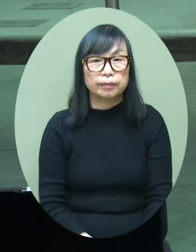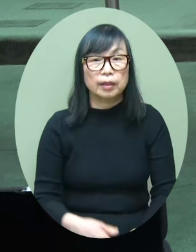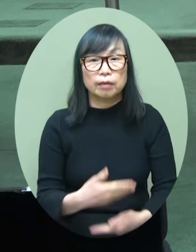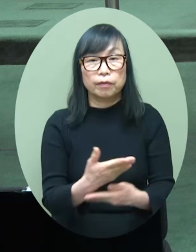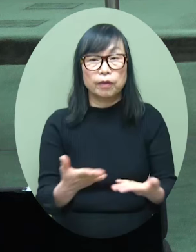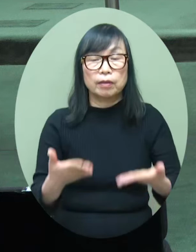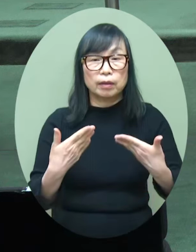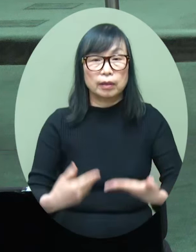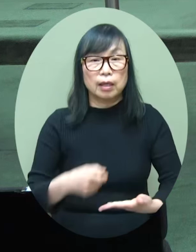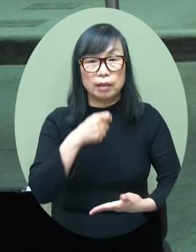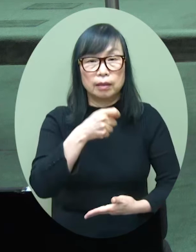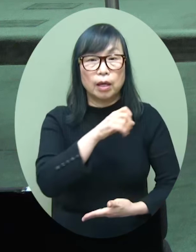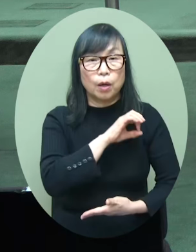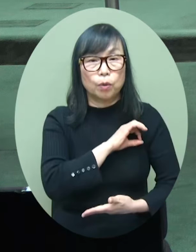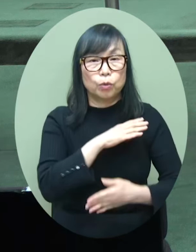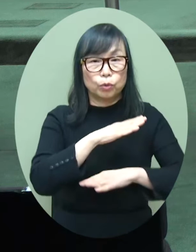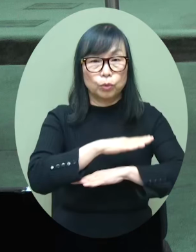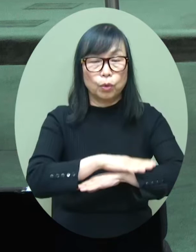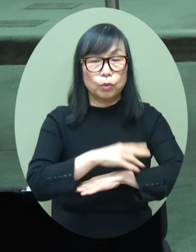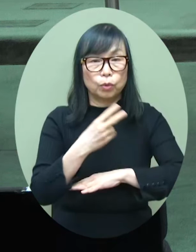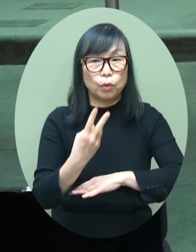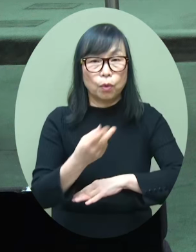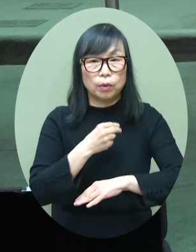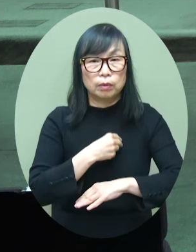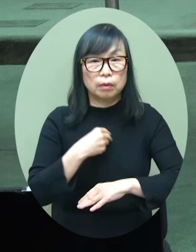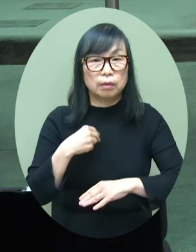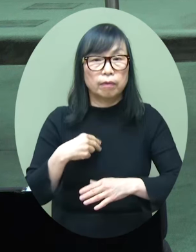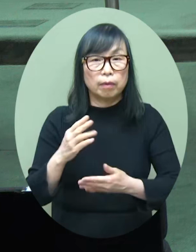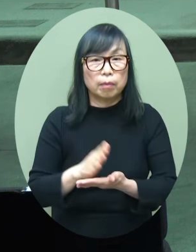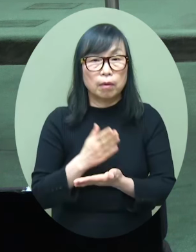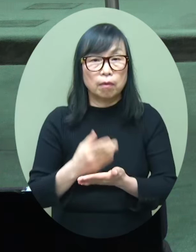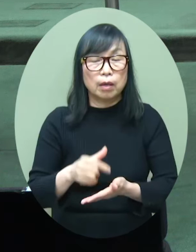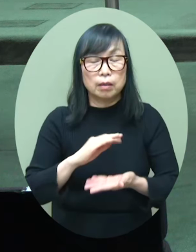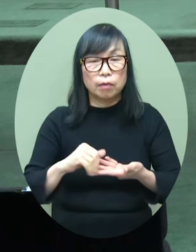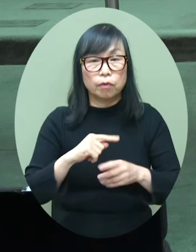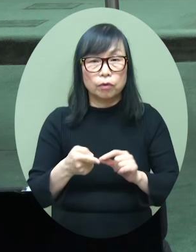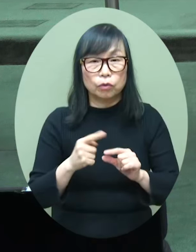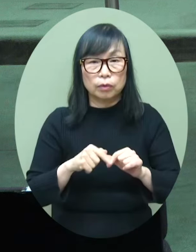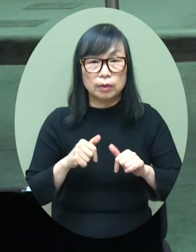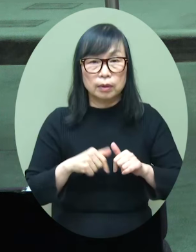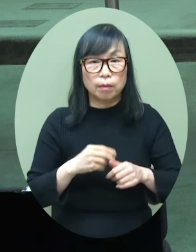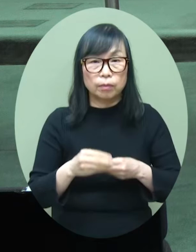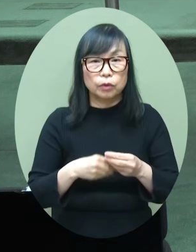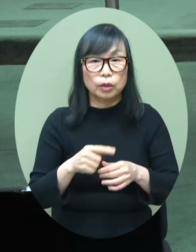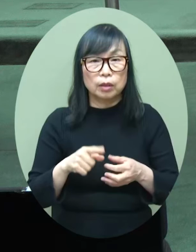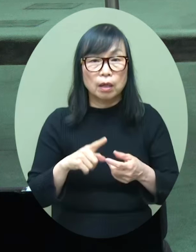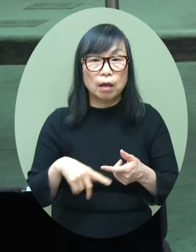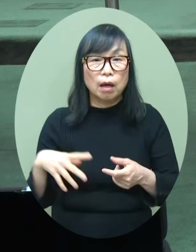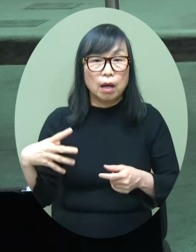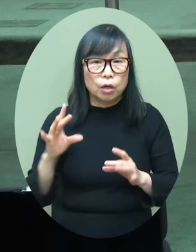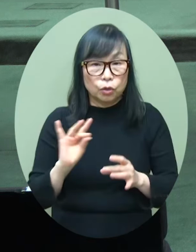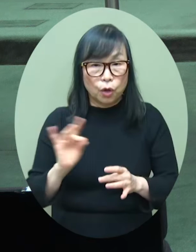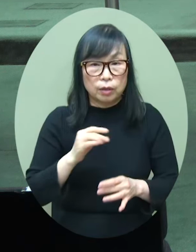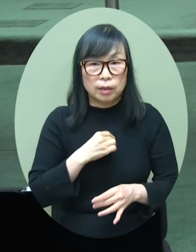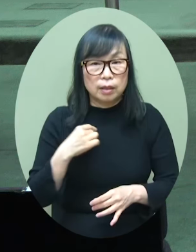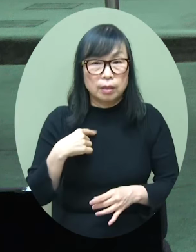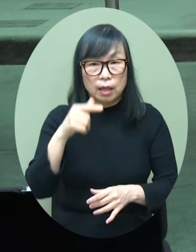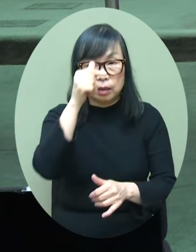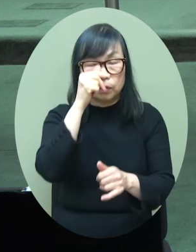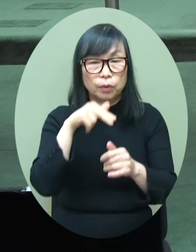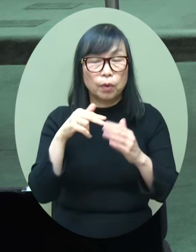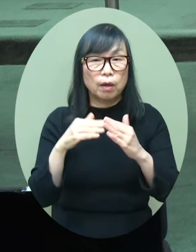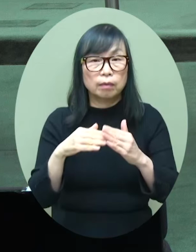欢迎大家出席今日嘅记者会。咁今日台上边两位医生分别系卫生防护中心传染病处主任张竹君医生，同埋